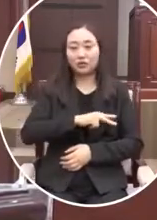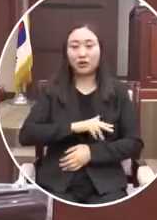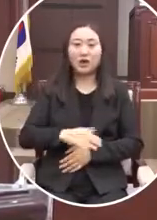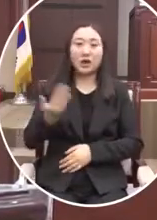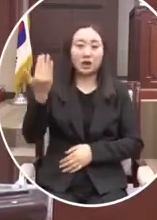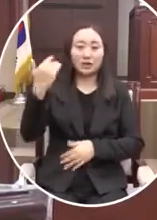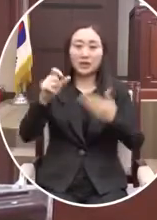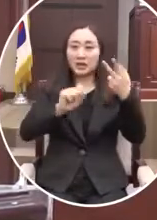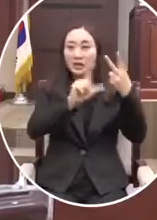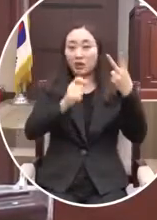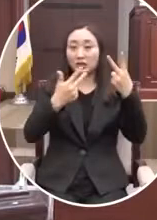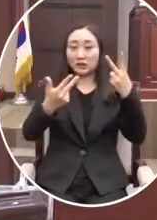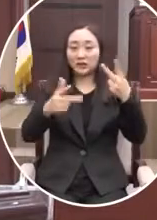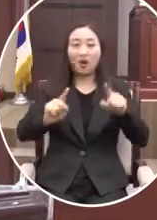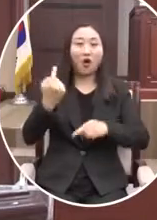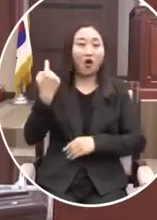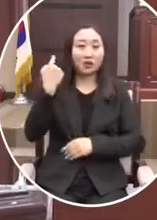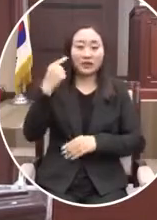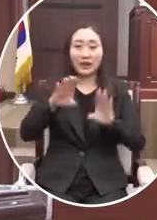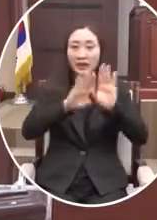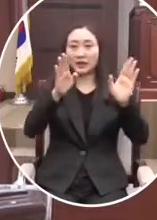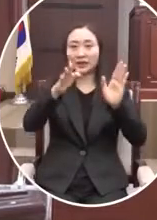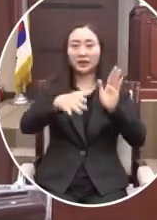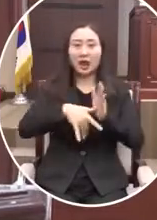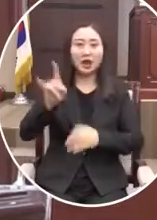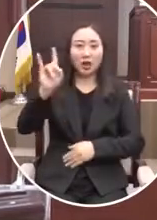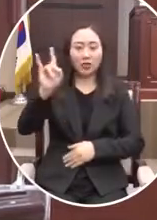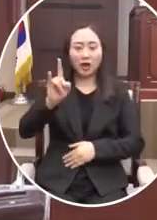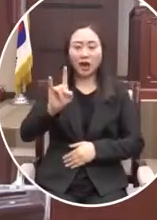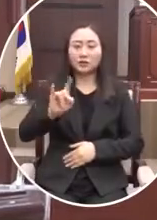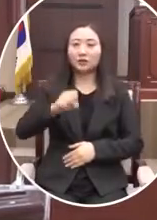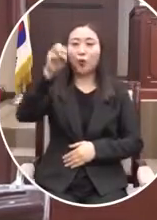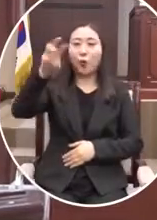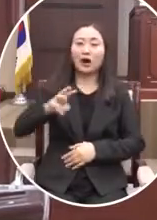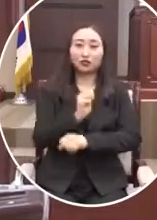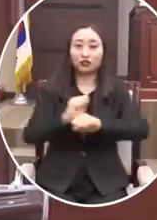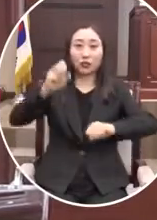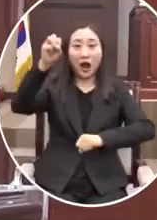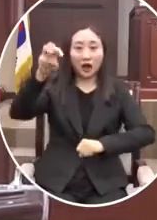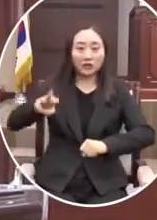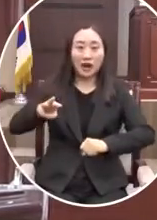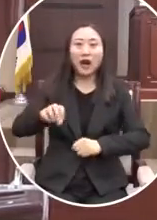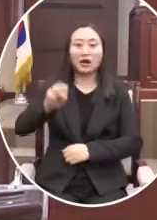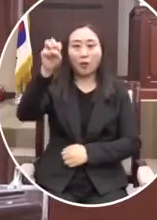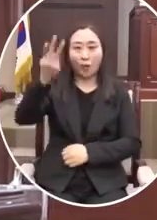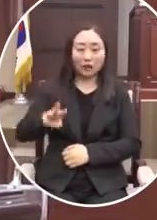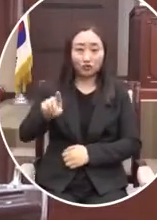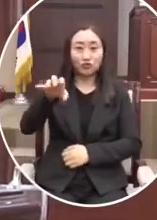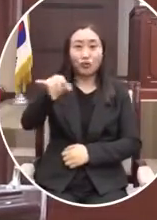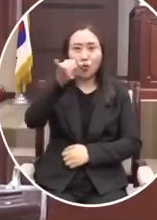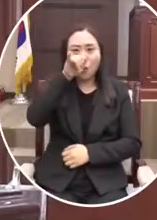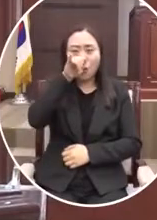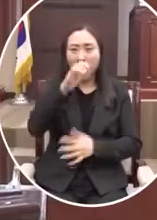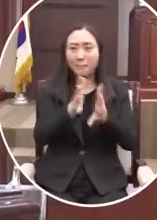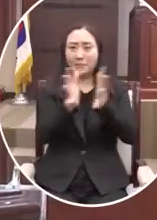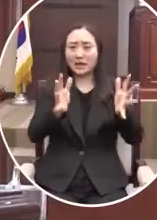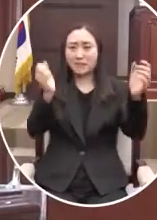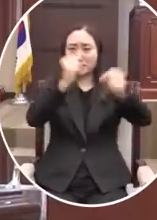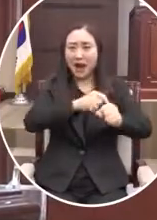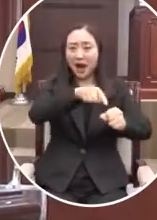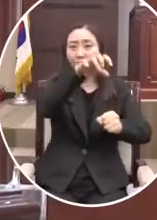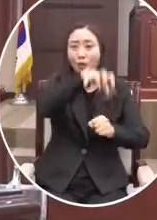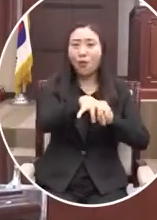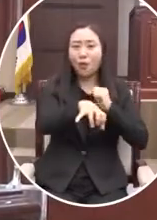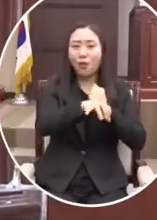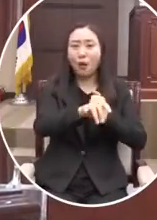2월 7일 어제 낮에 현대산업개발 광주 화정 아파트 아이파크 붕괴 사고